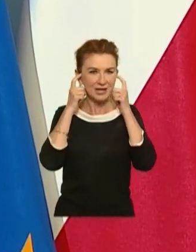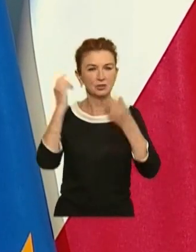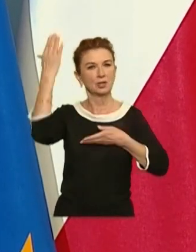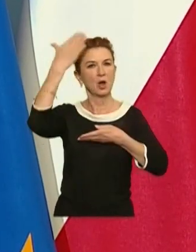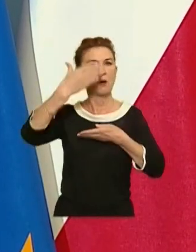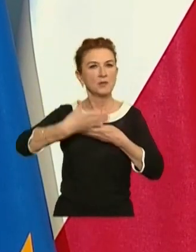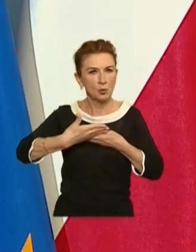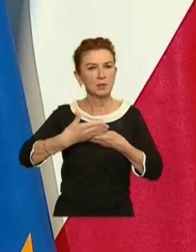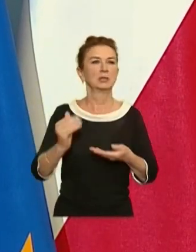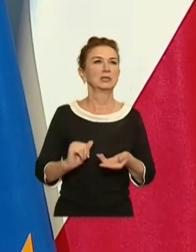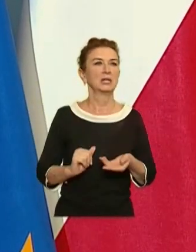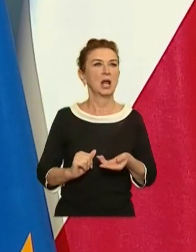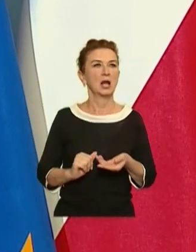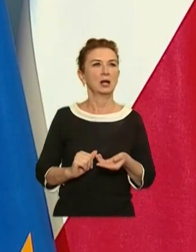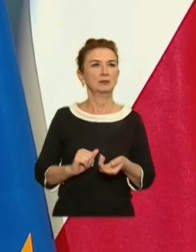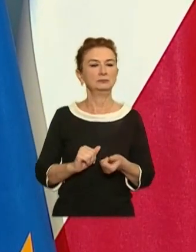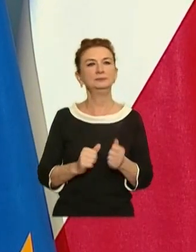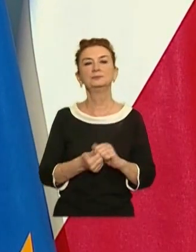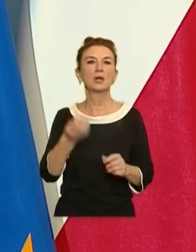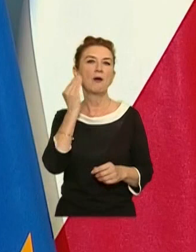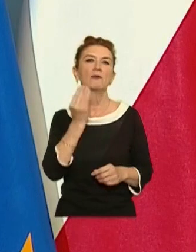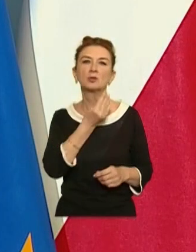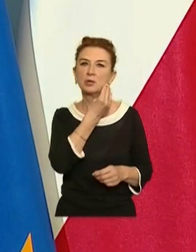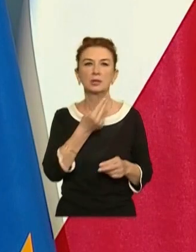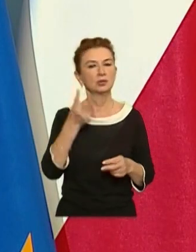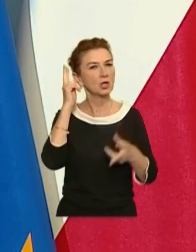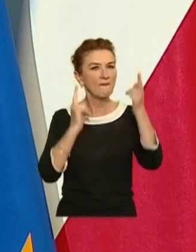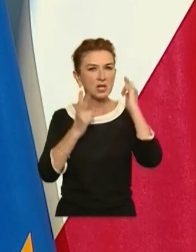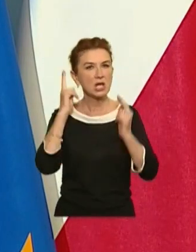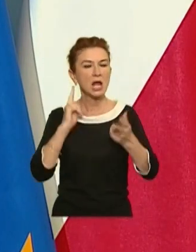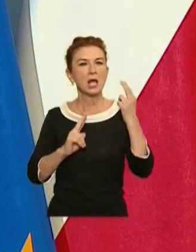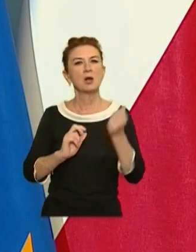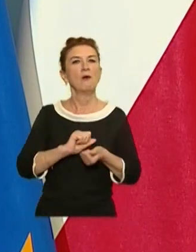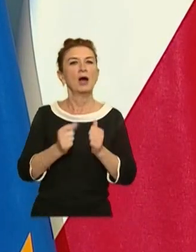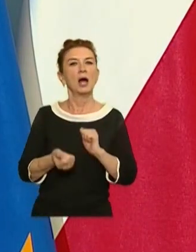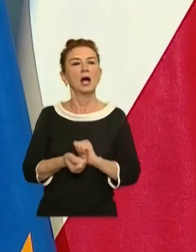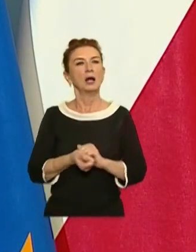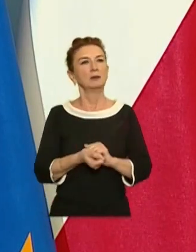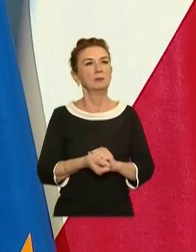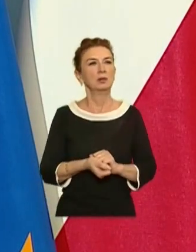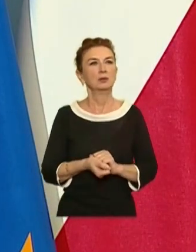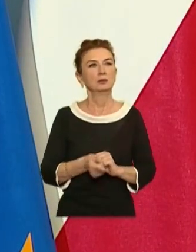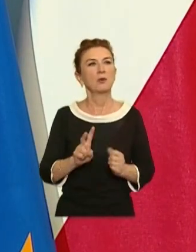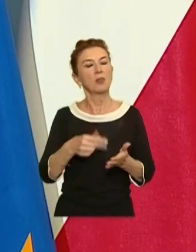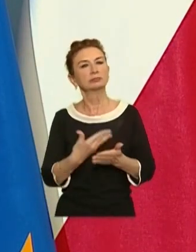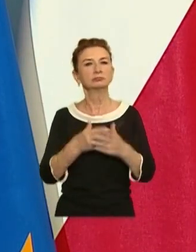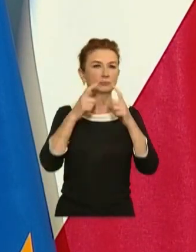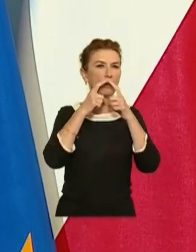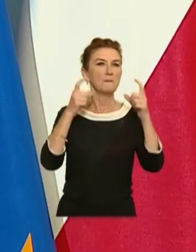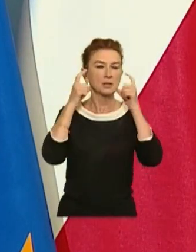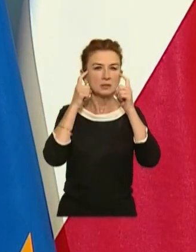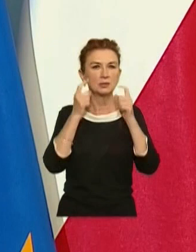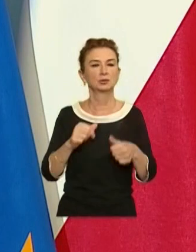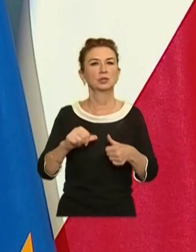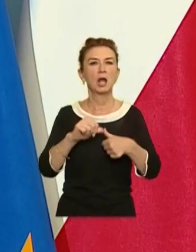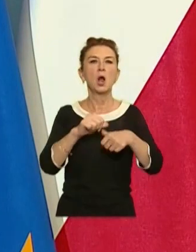przyłbice w salonach kosmetycznych czy fryzjerów, czy też właśnie maseczki czy